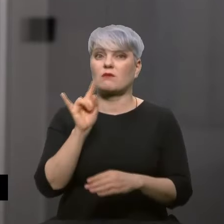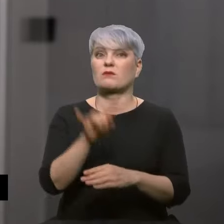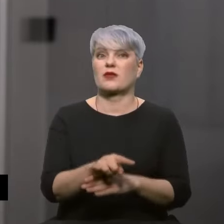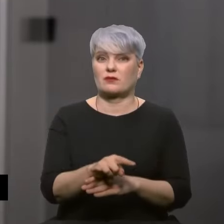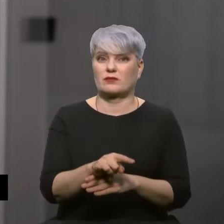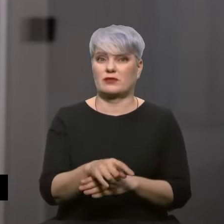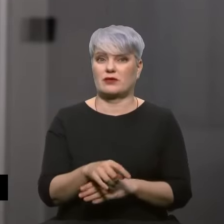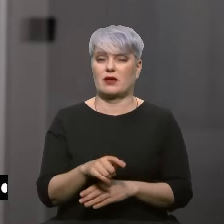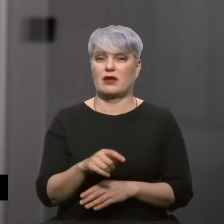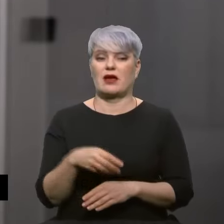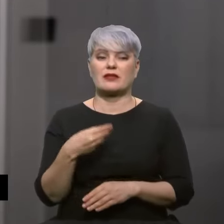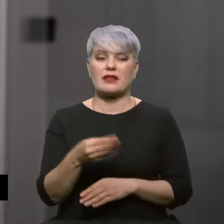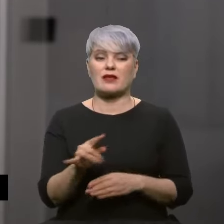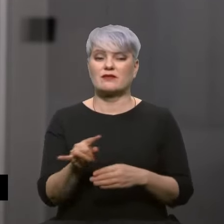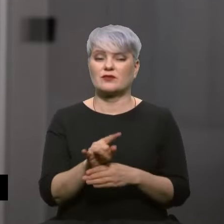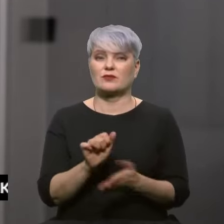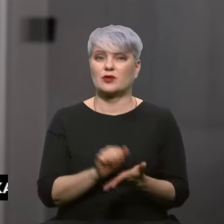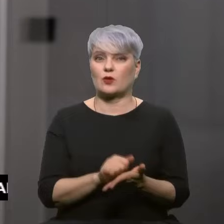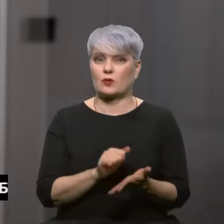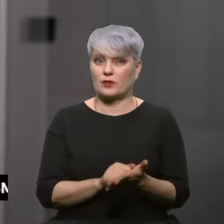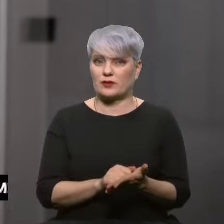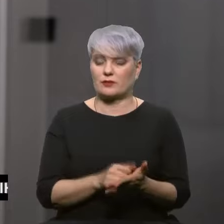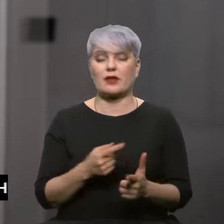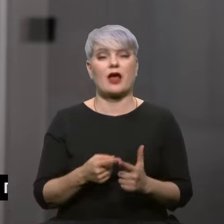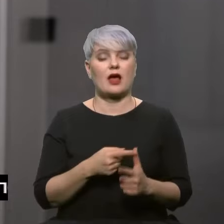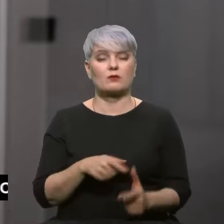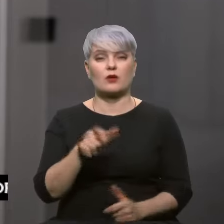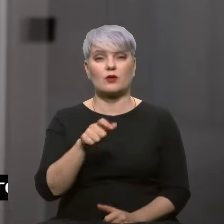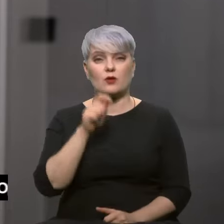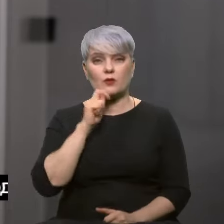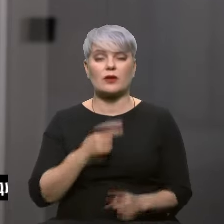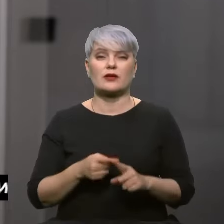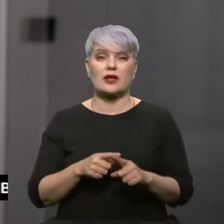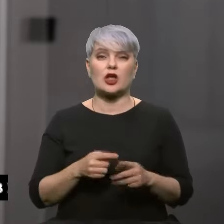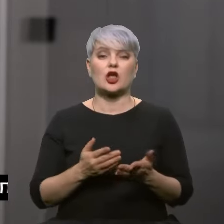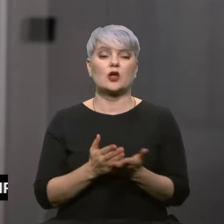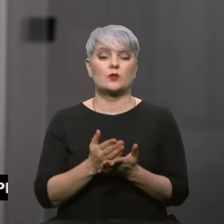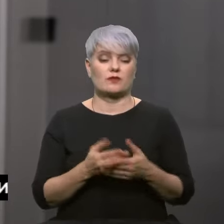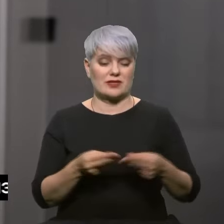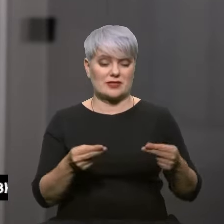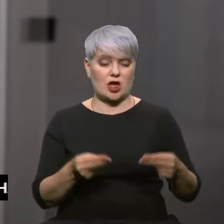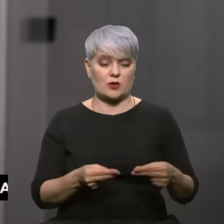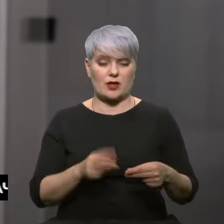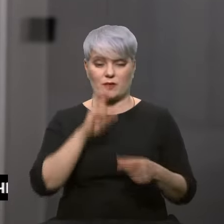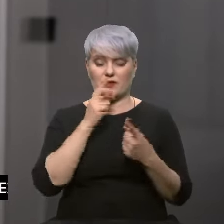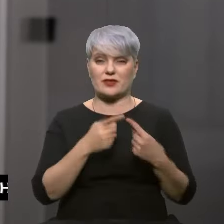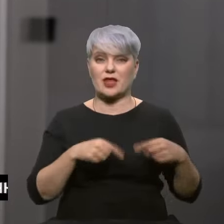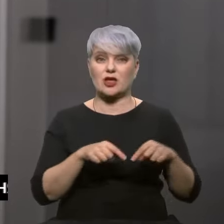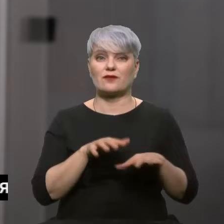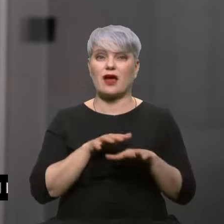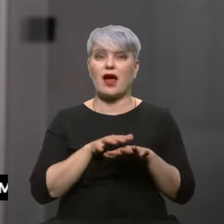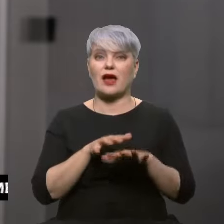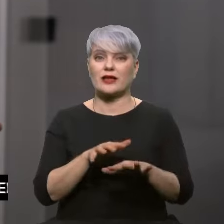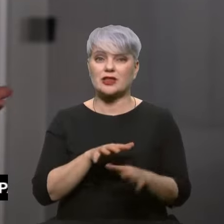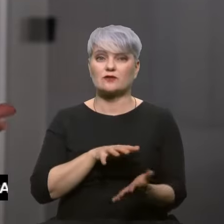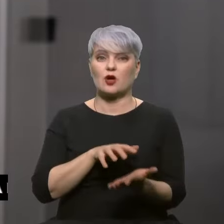підроблені документи, а також громадянин України, який проходив військову службу за контрактом у державі, яка є агресором і